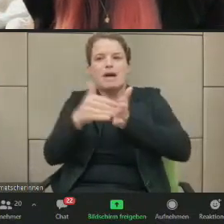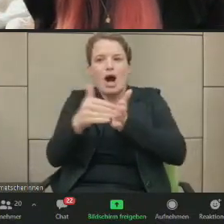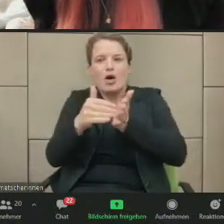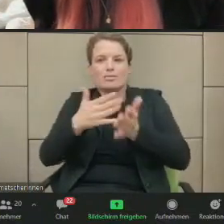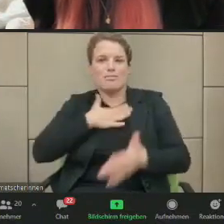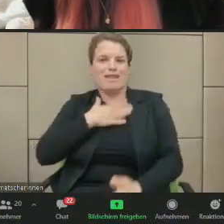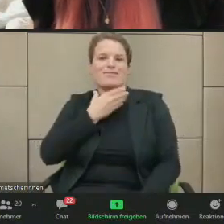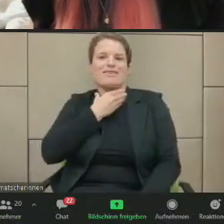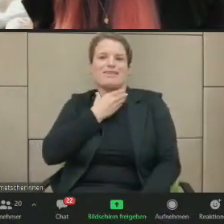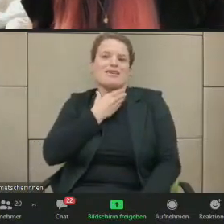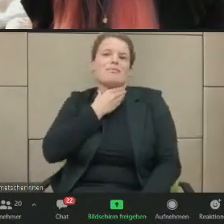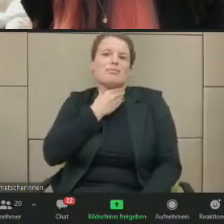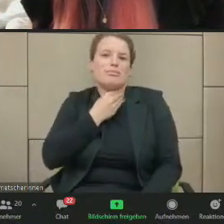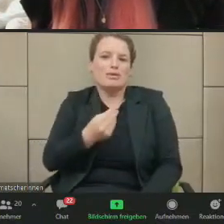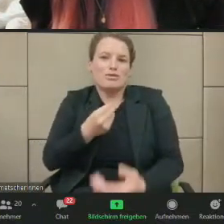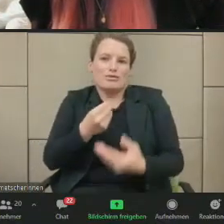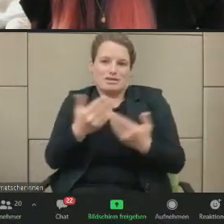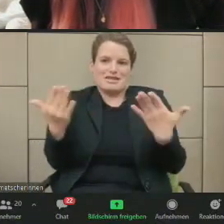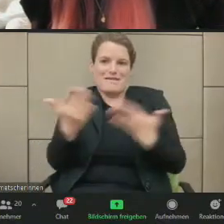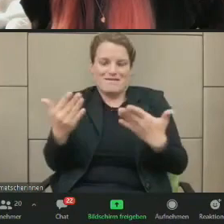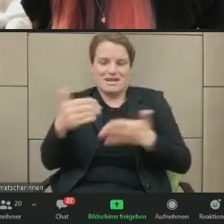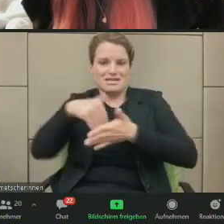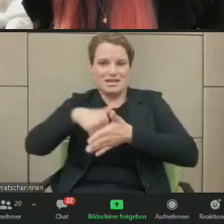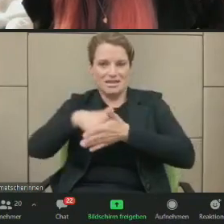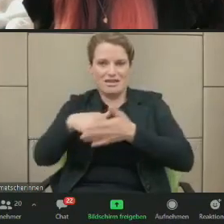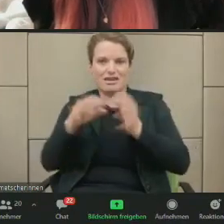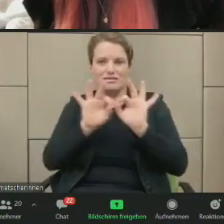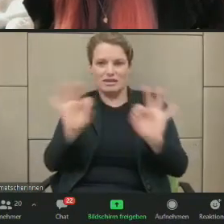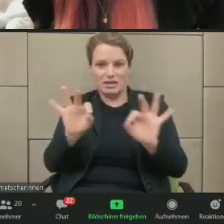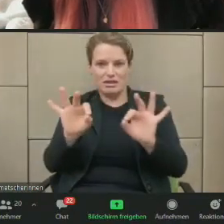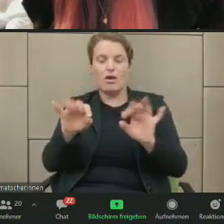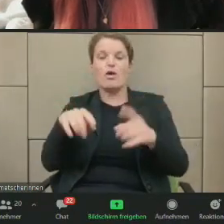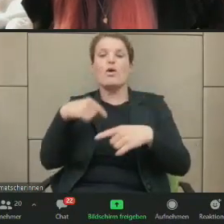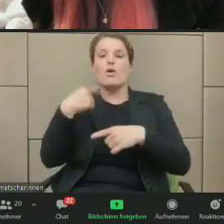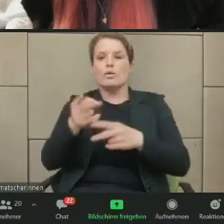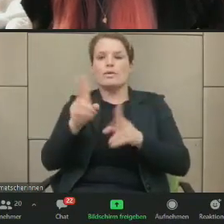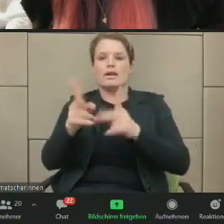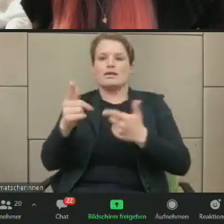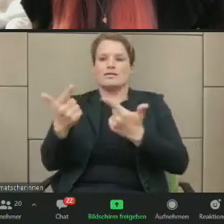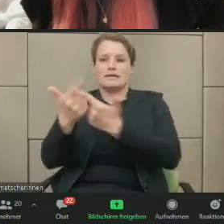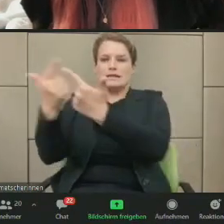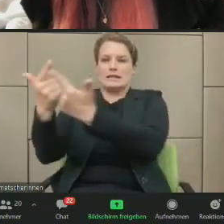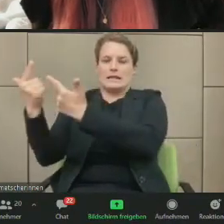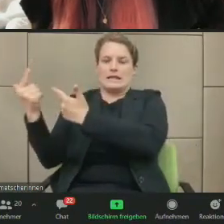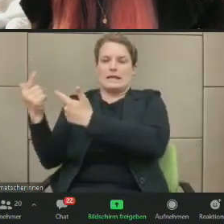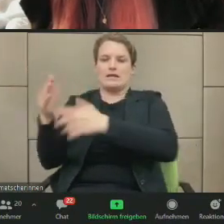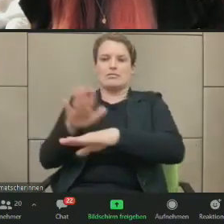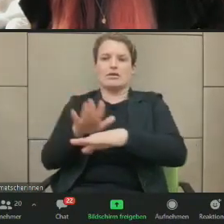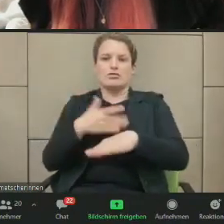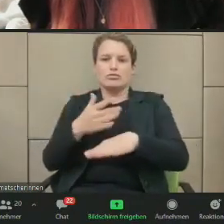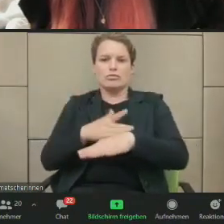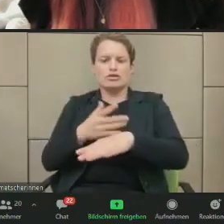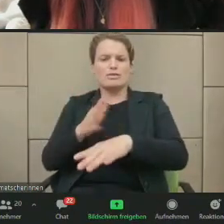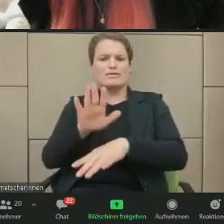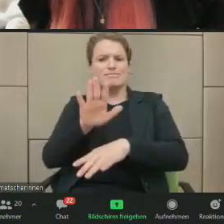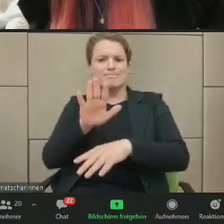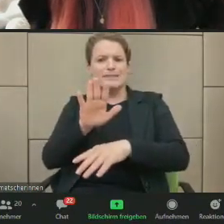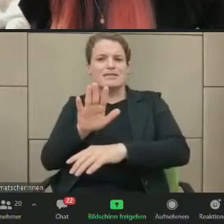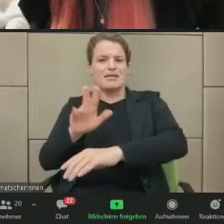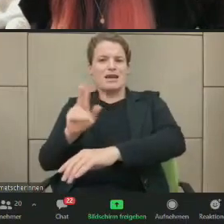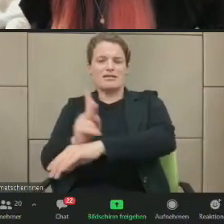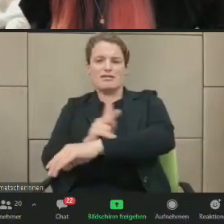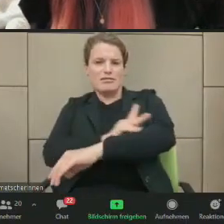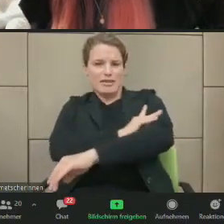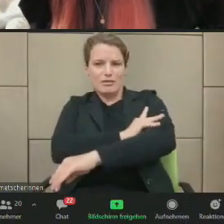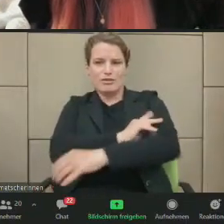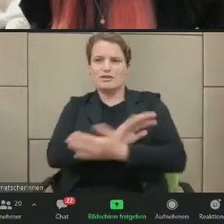welche Erkrankung ist. Von der einer Erkrankung mit Vitigo habe ich zum Beispiel nie was gehört, weil ich nie